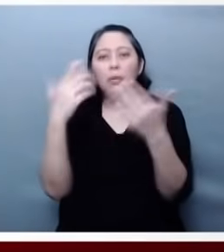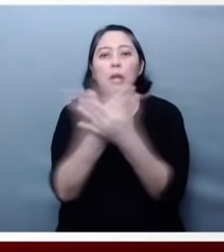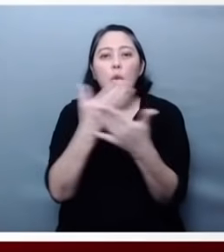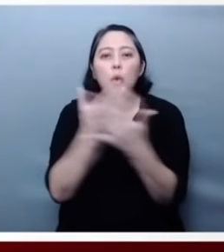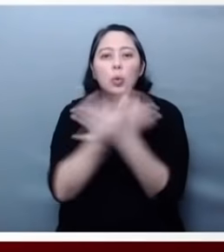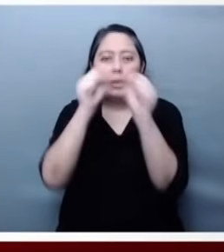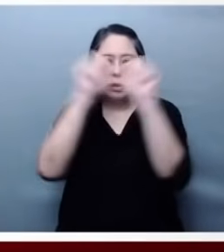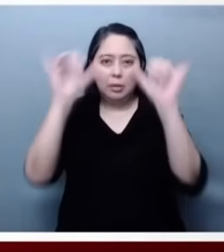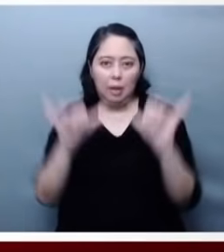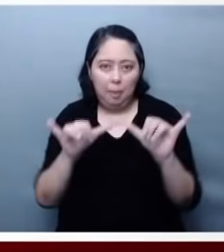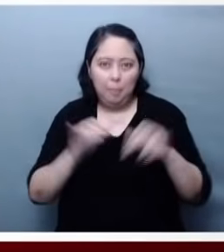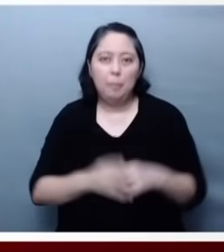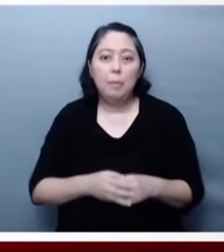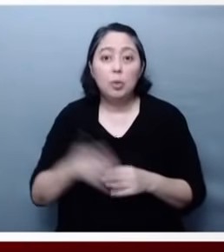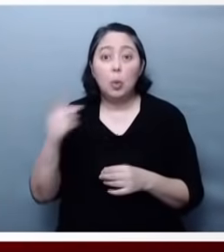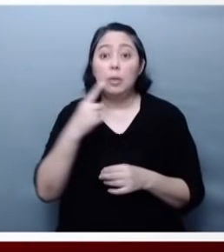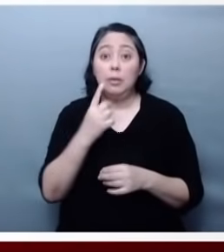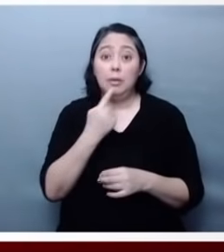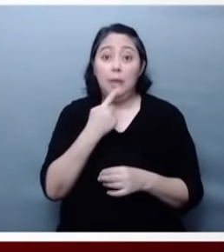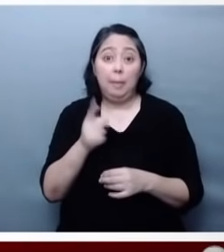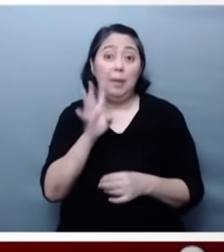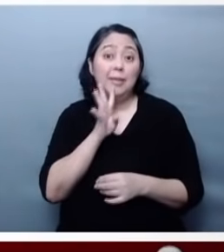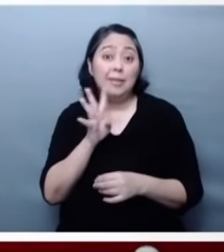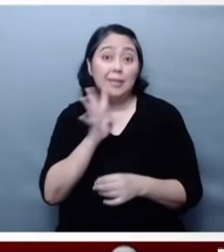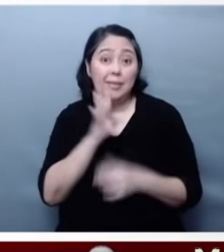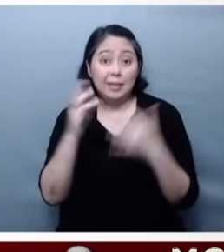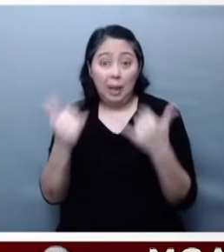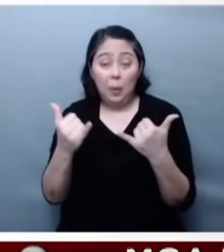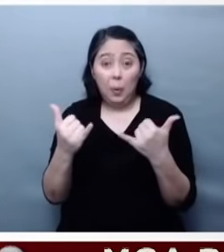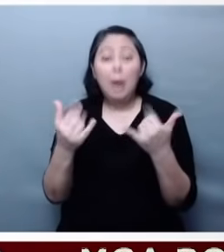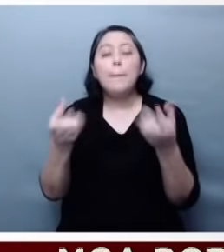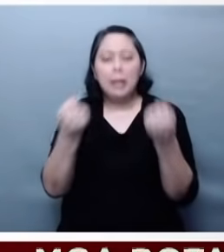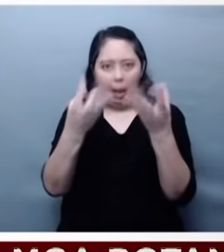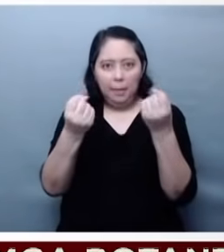at maganda naman po yung benta namin ngayon kaysa nung